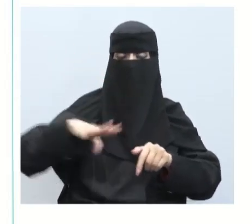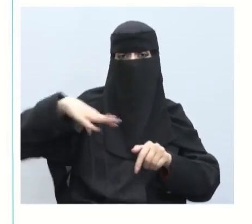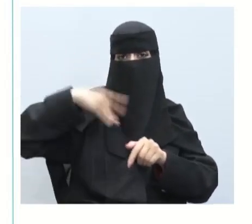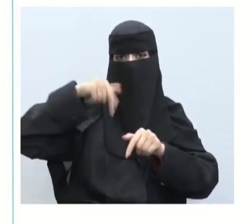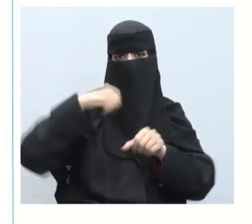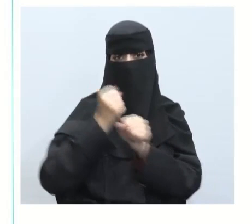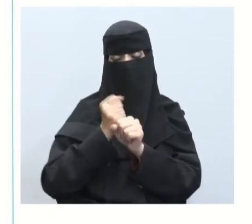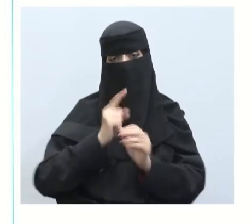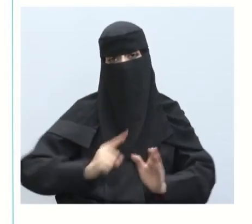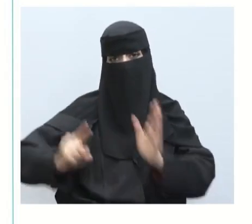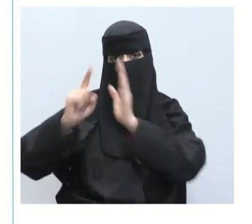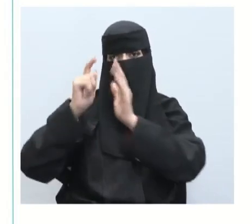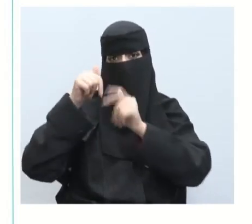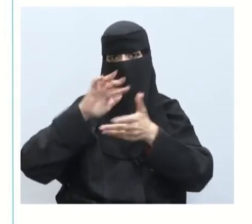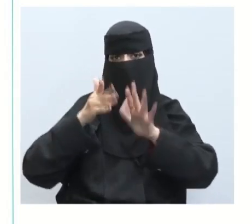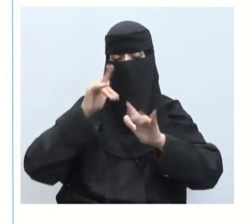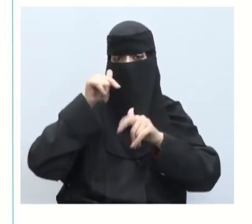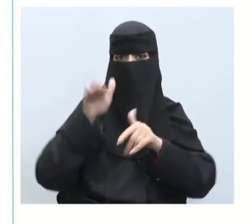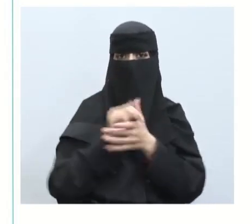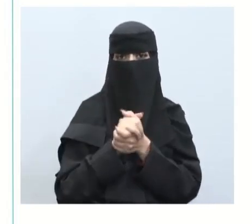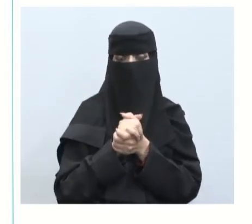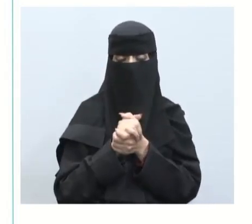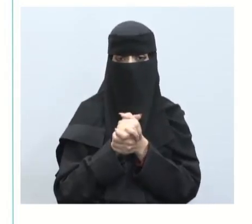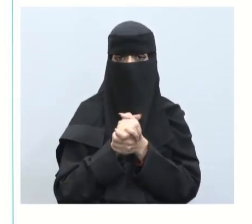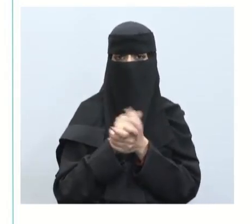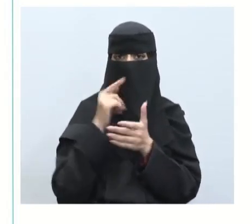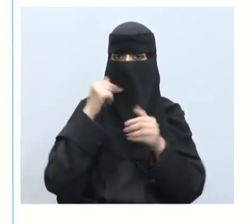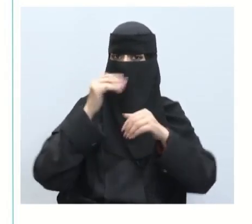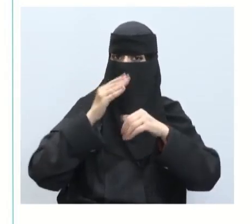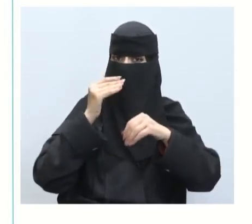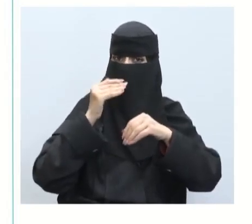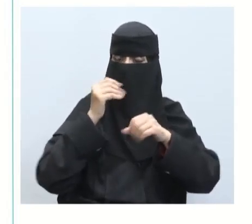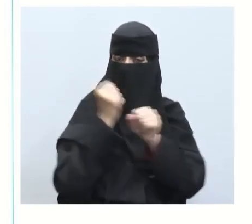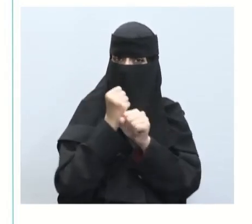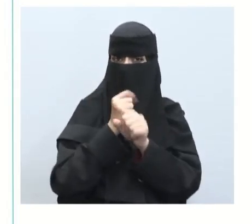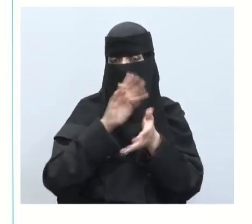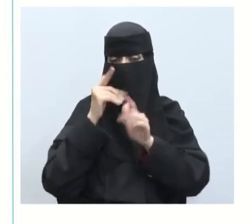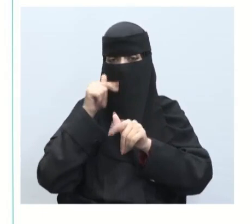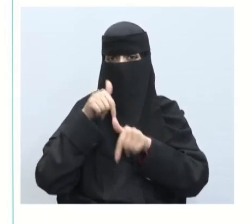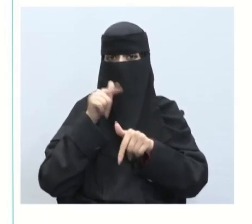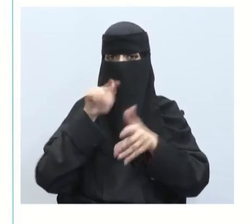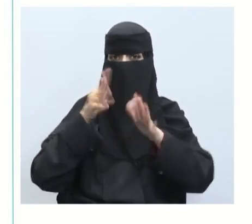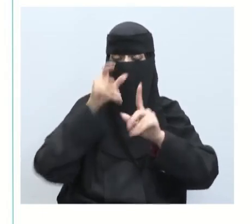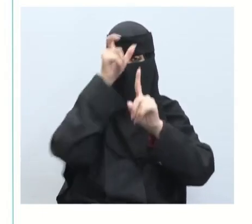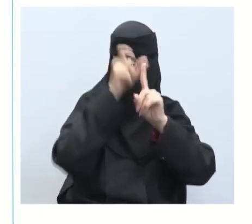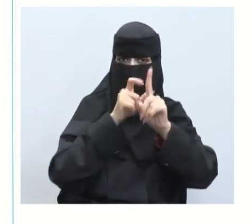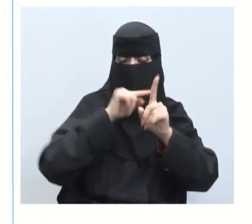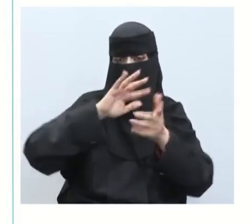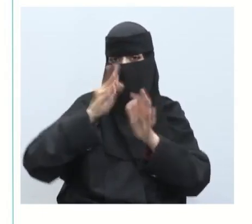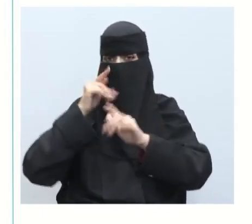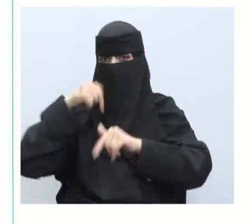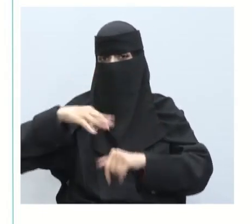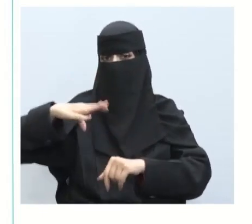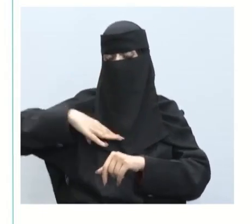لكي تعمل في مثلا بعض المهام او الوظائف ذكرنا بعض الموظفين قد يؤدي دور